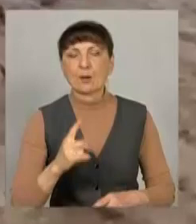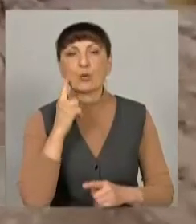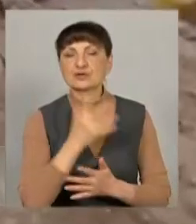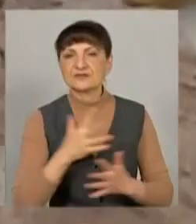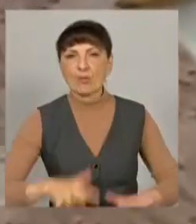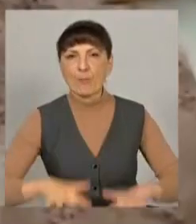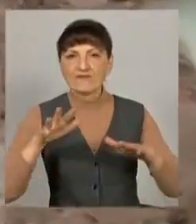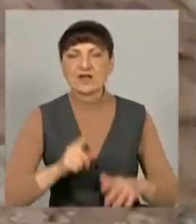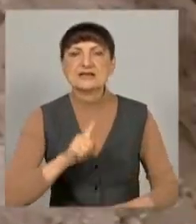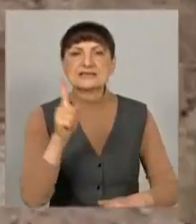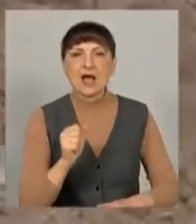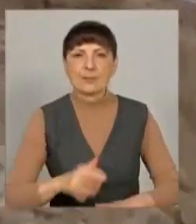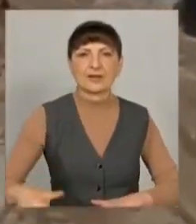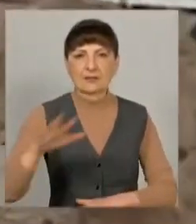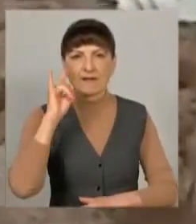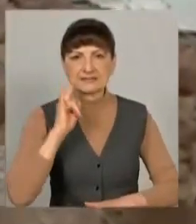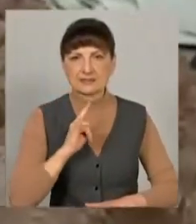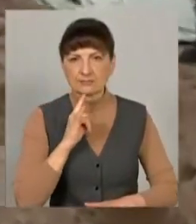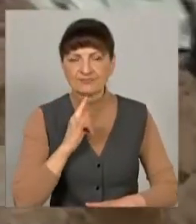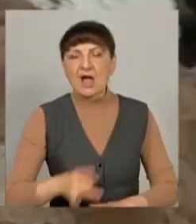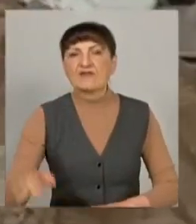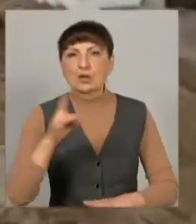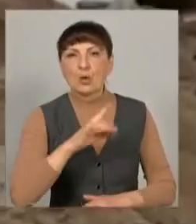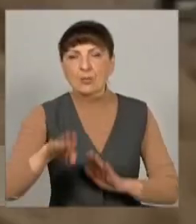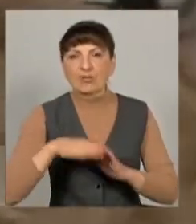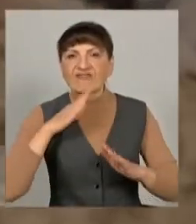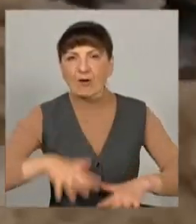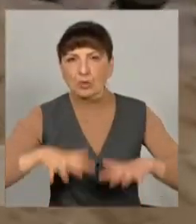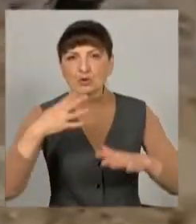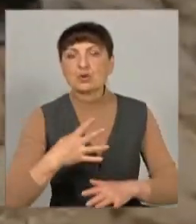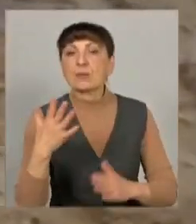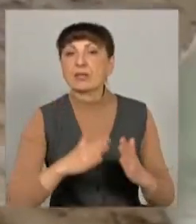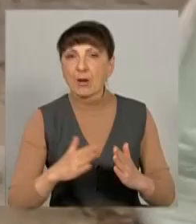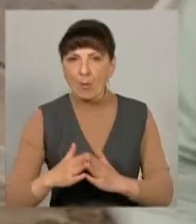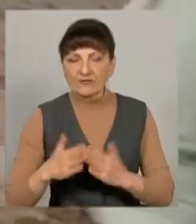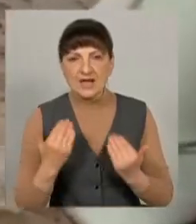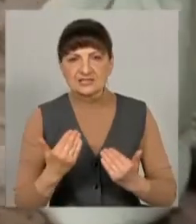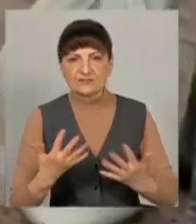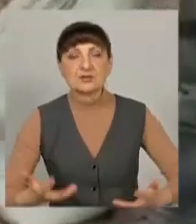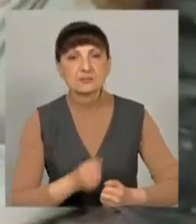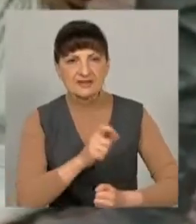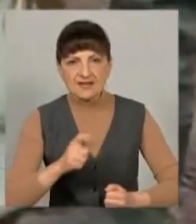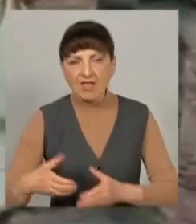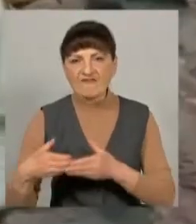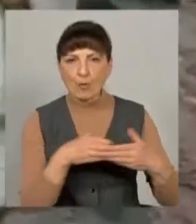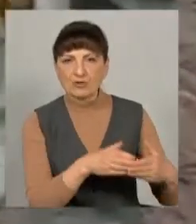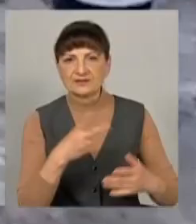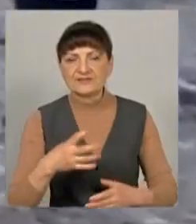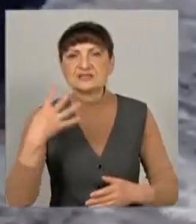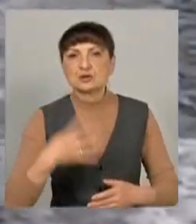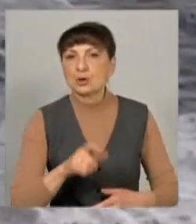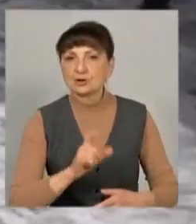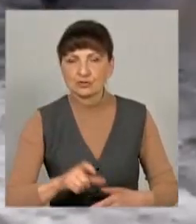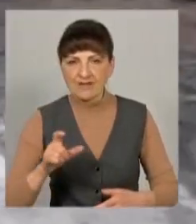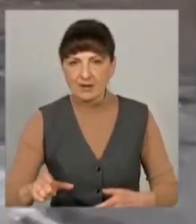паводки охватили западную часть страны. В регионе под водой остались 45 домов. На сегодня спасатели эвакуировали 240